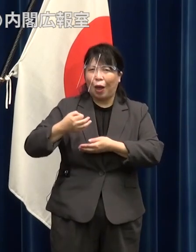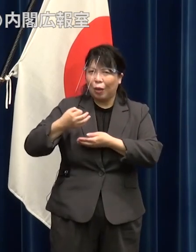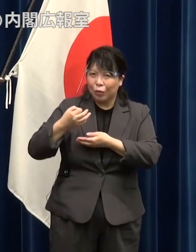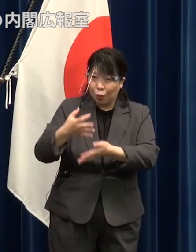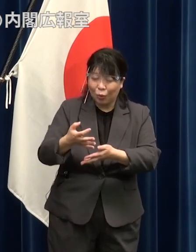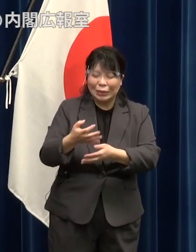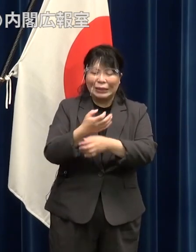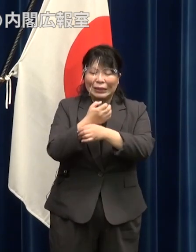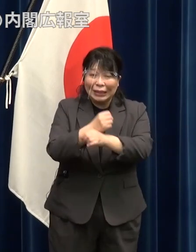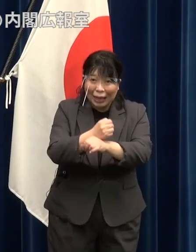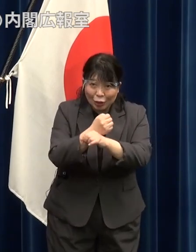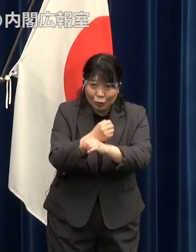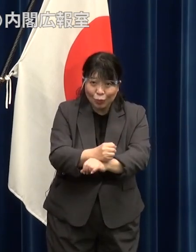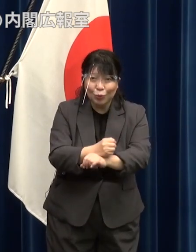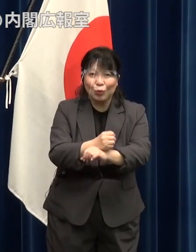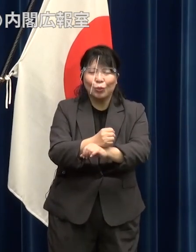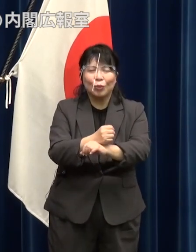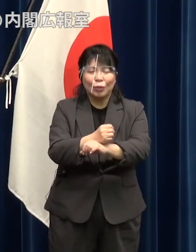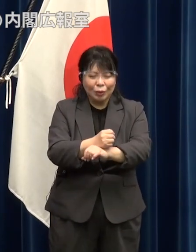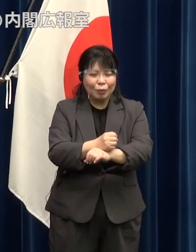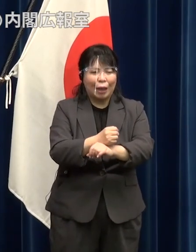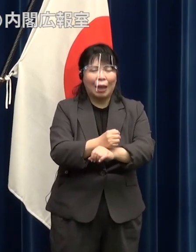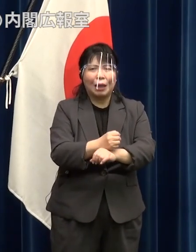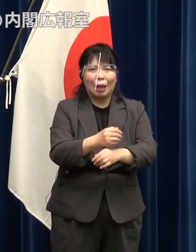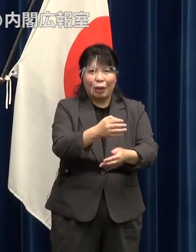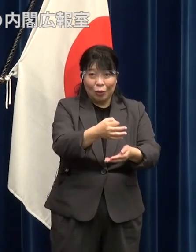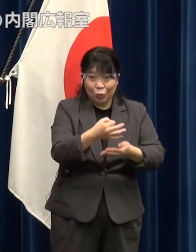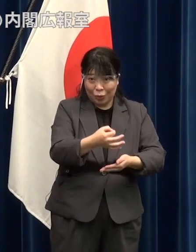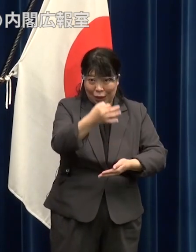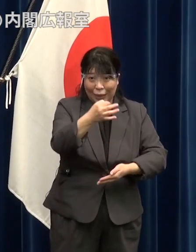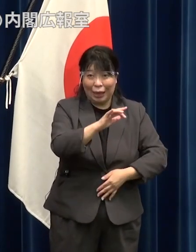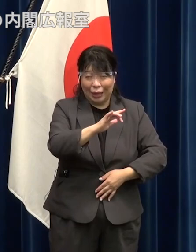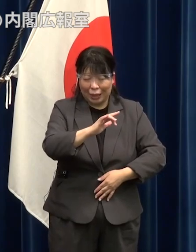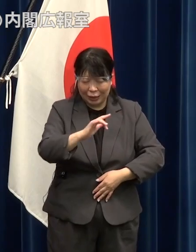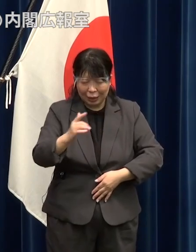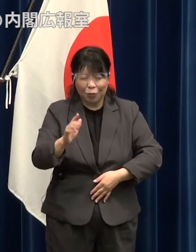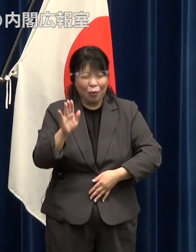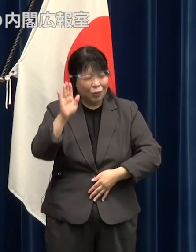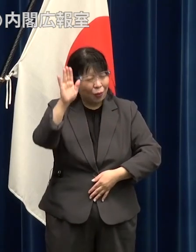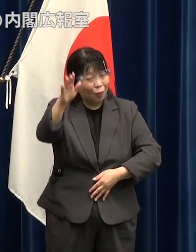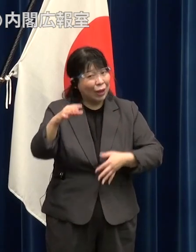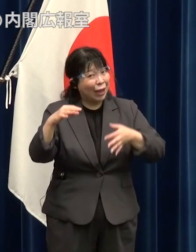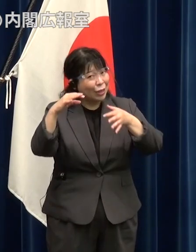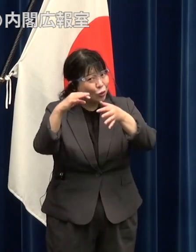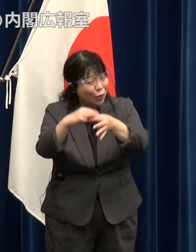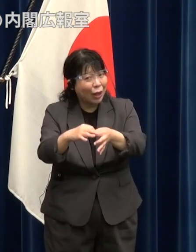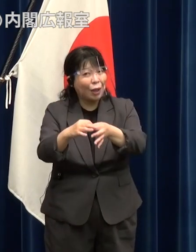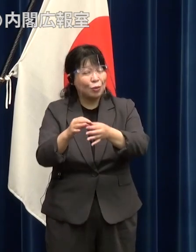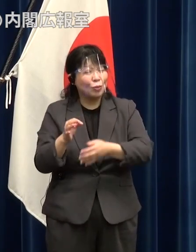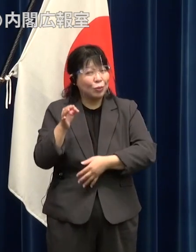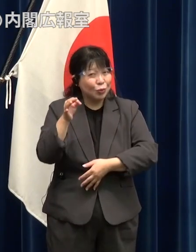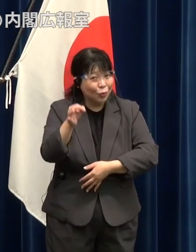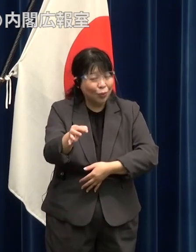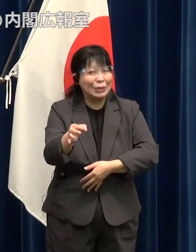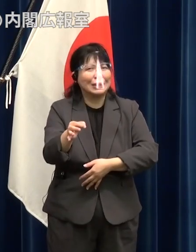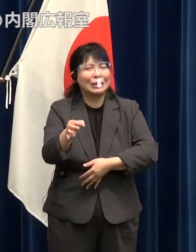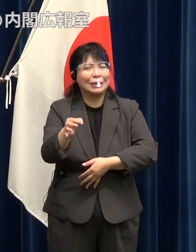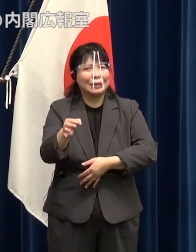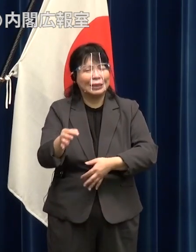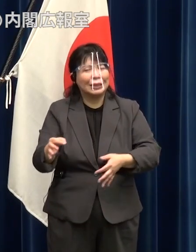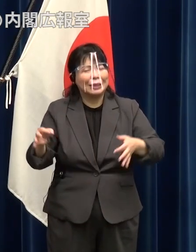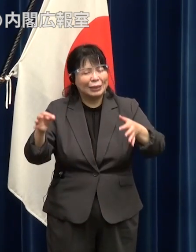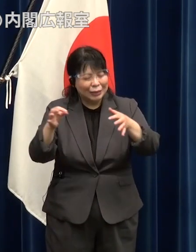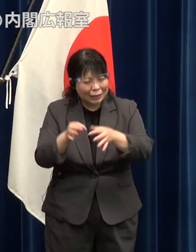資そして賃上げといった未来への投資に官民が力を合わせ分